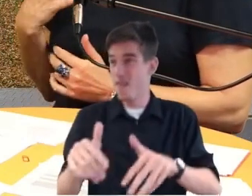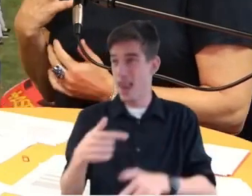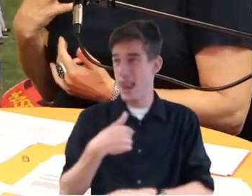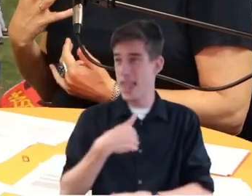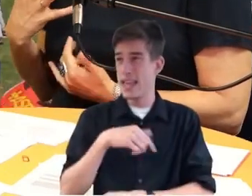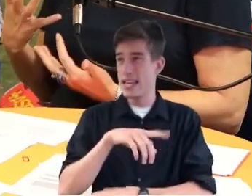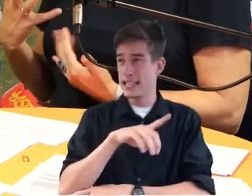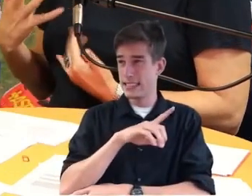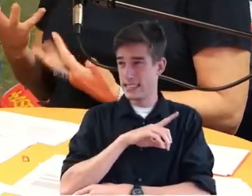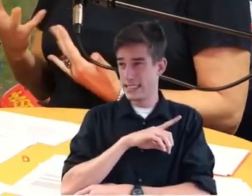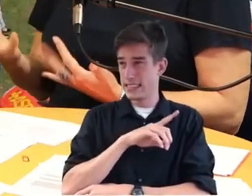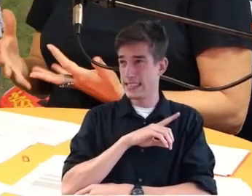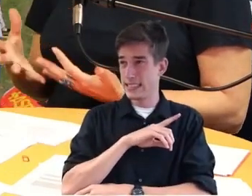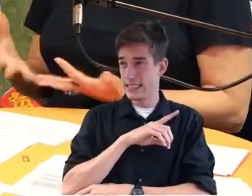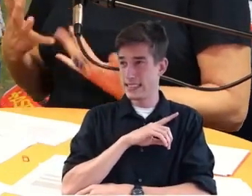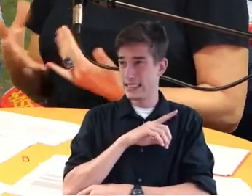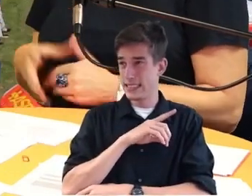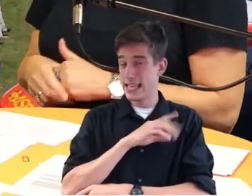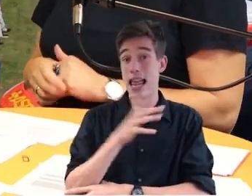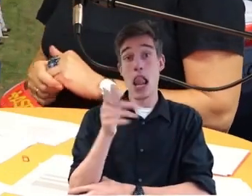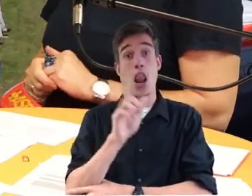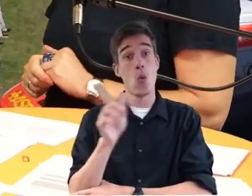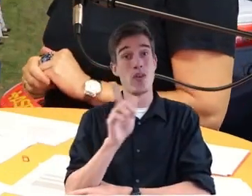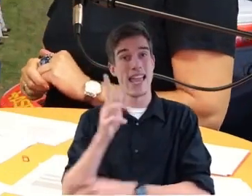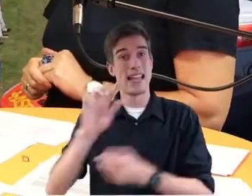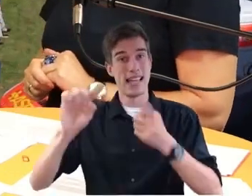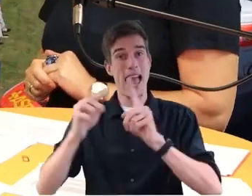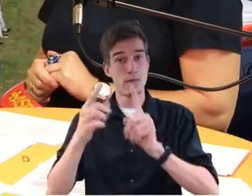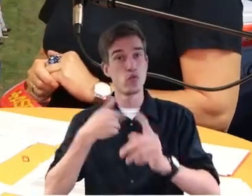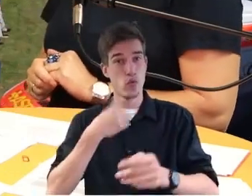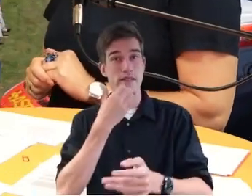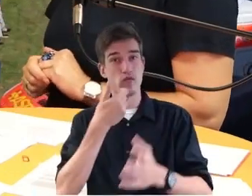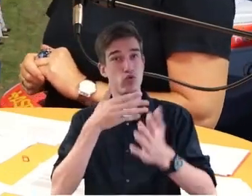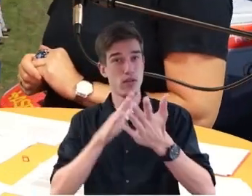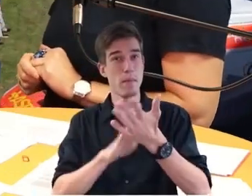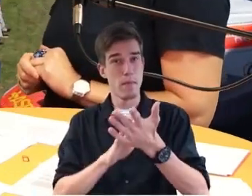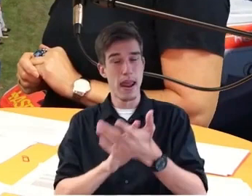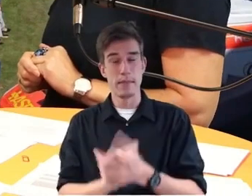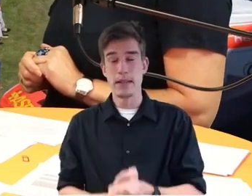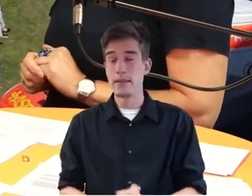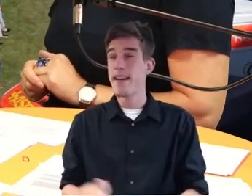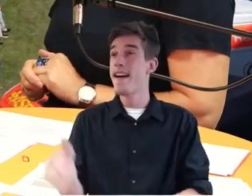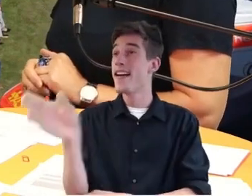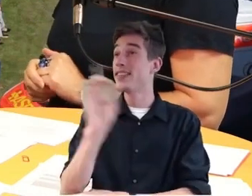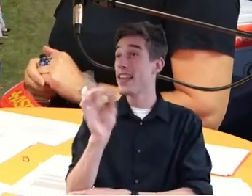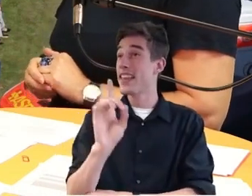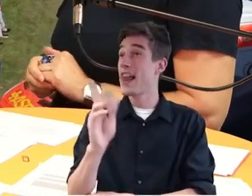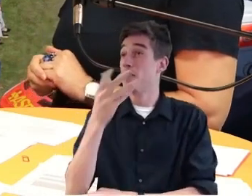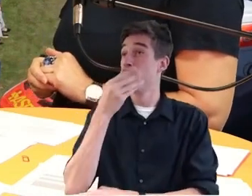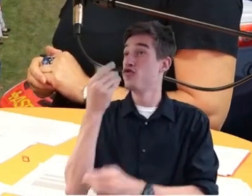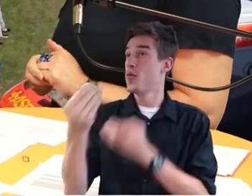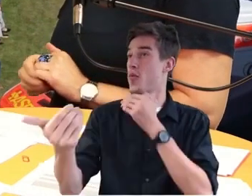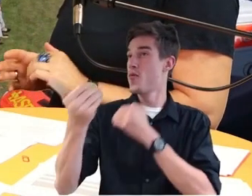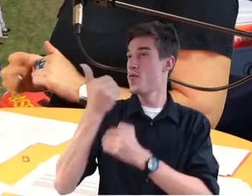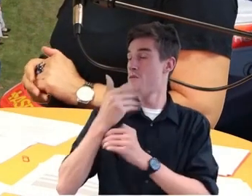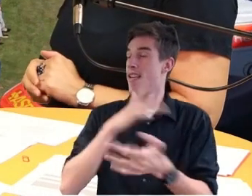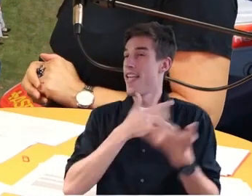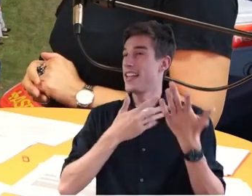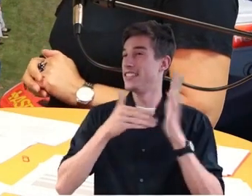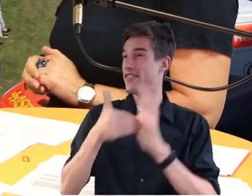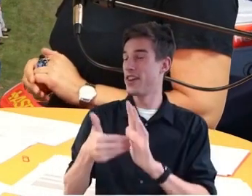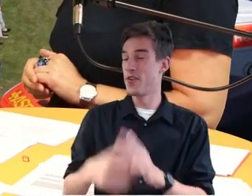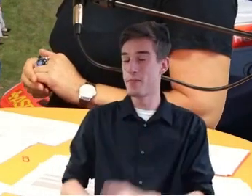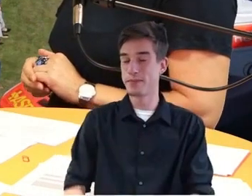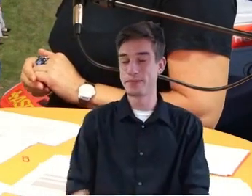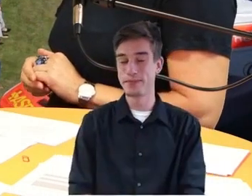auch fast bei lübecks bleiben das ist gut daniel schön dass du da bist herzlich willkommen